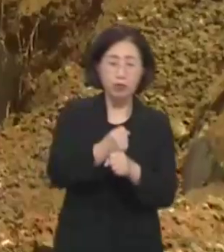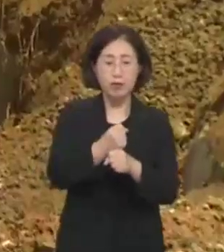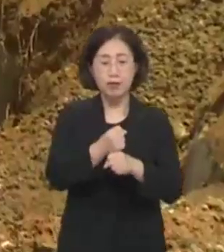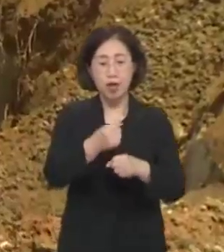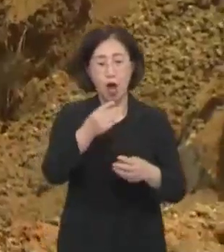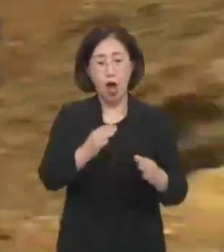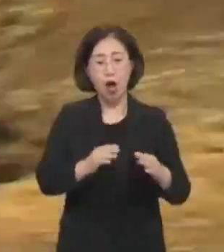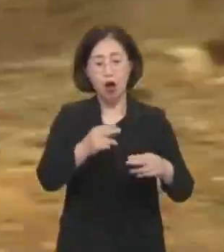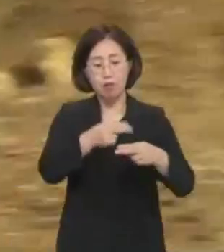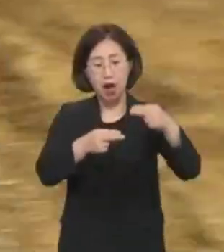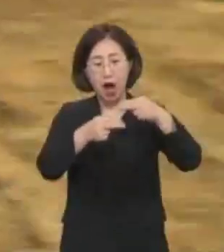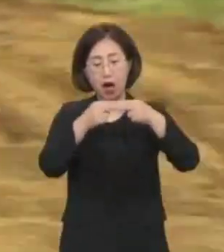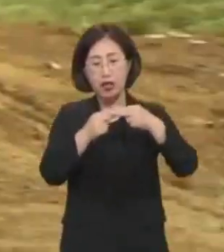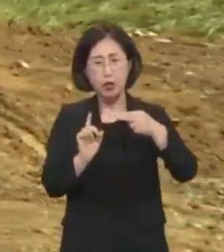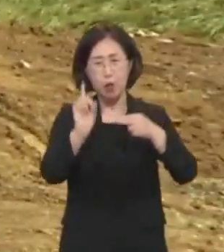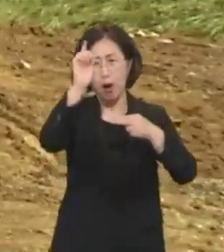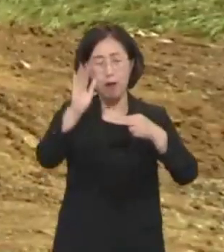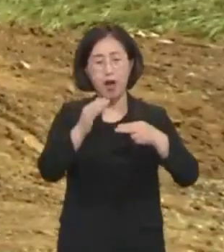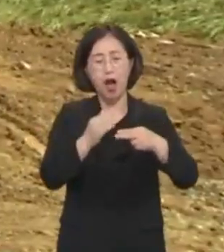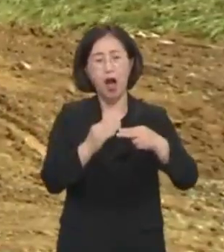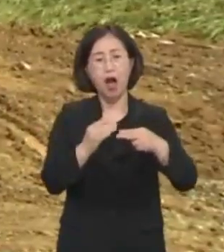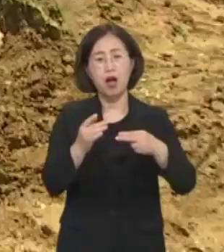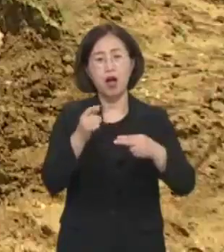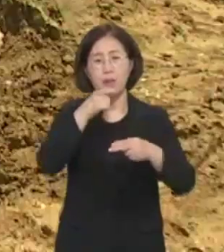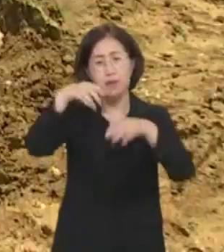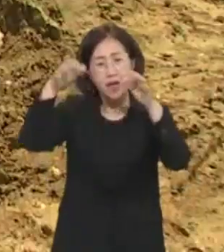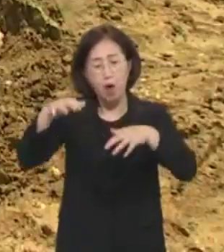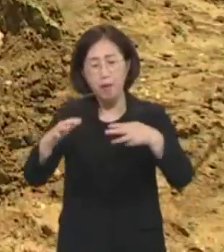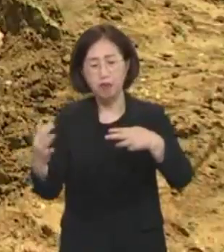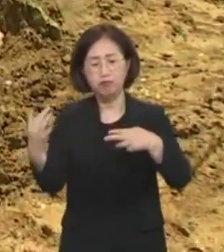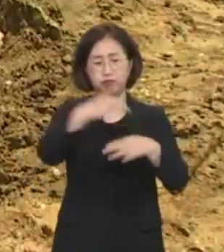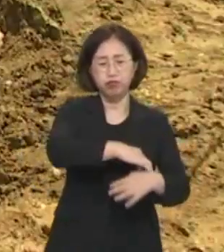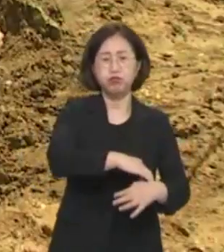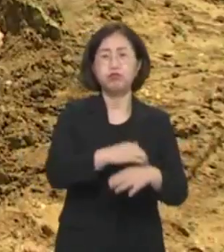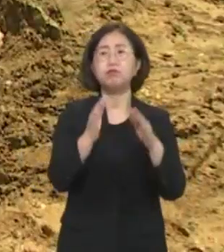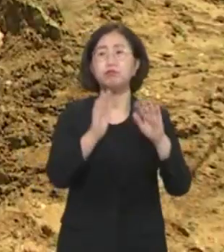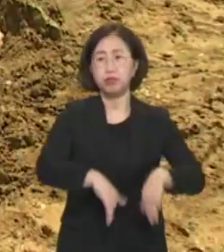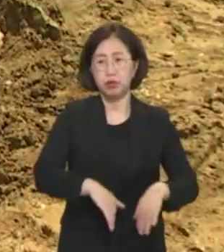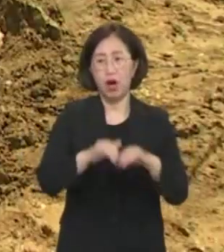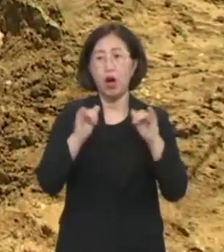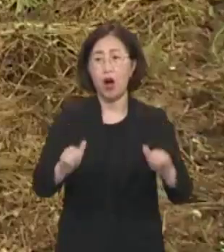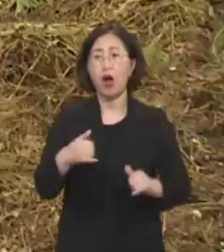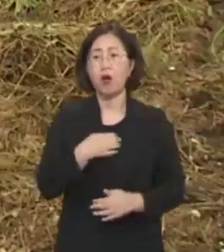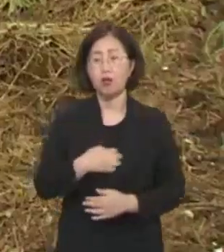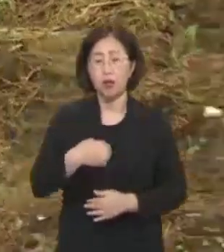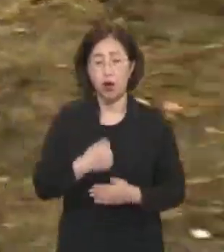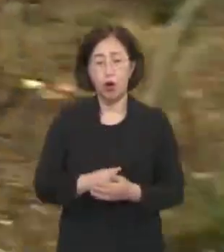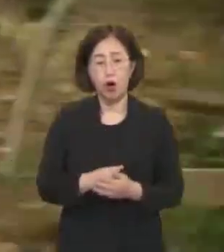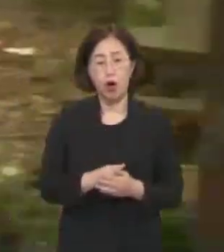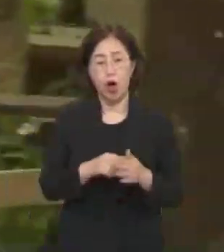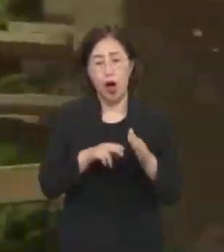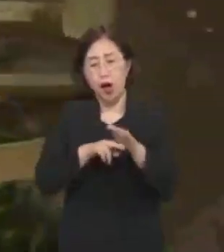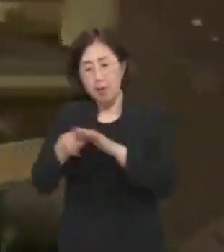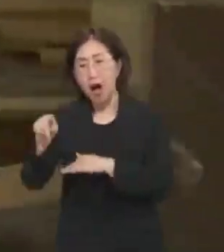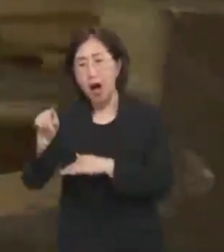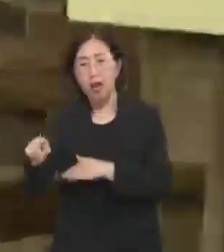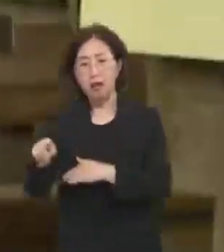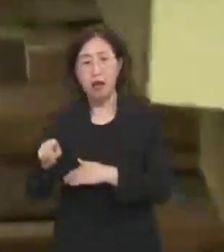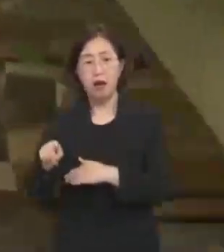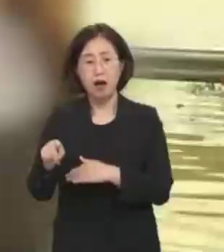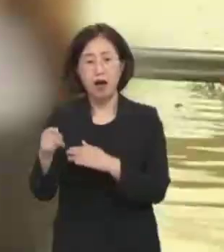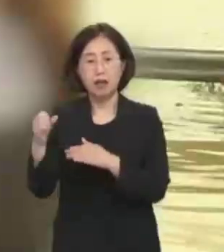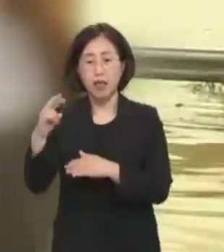기존보다 높이나 규모가 작아 비가 혹시 더 오면 무너질지 걱정입니다. 몸만 긴급히 대피했다가 마을을 다시 찾은